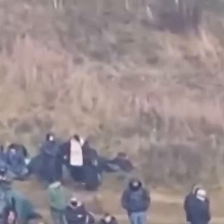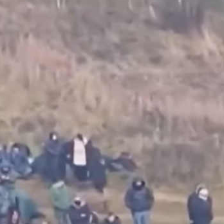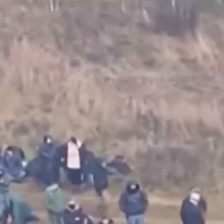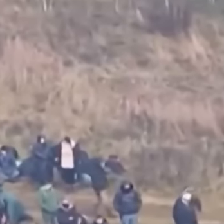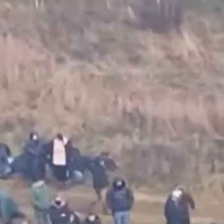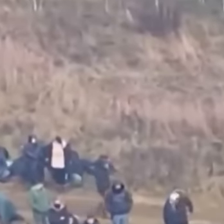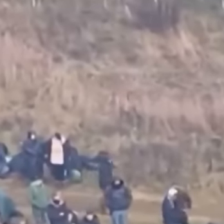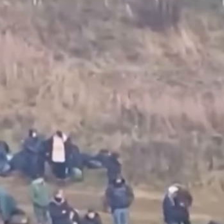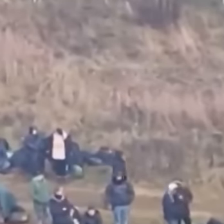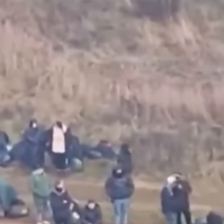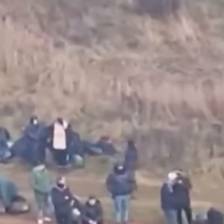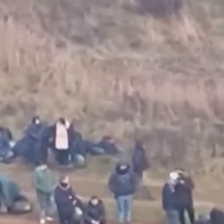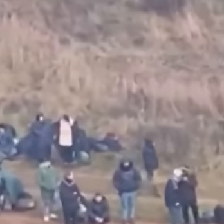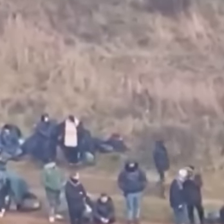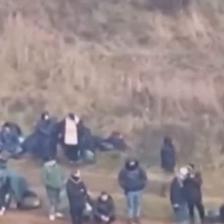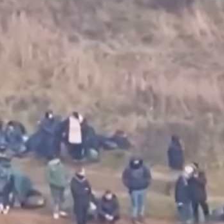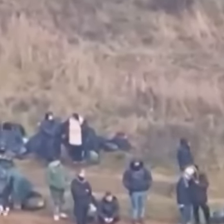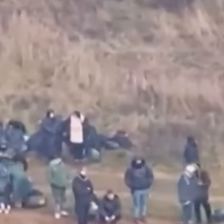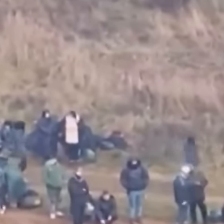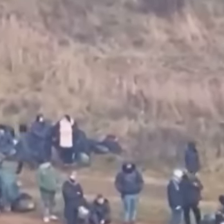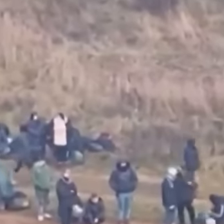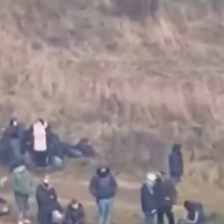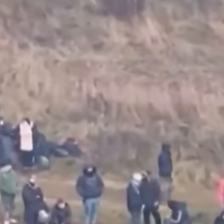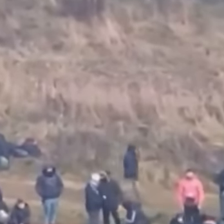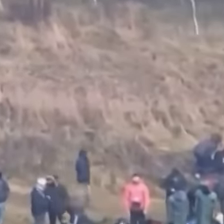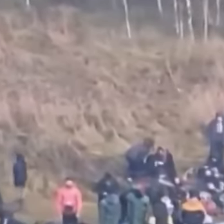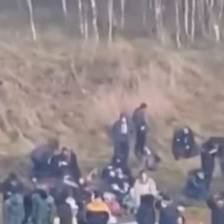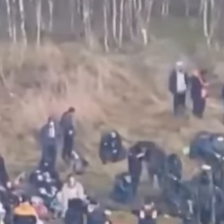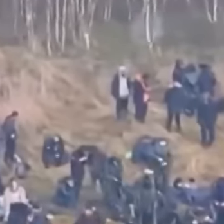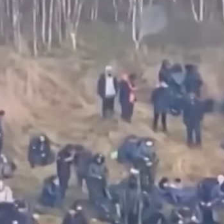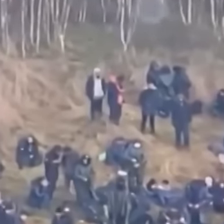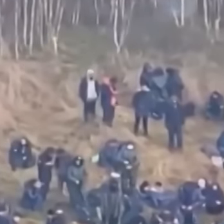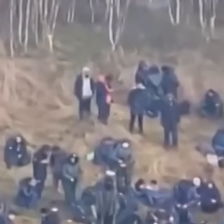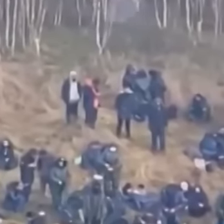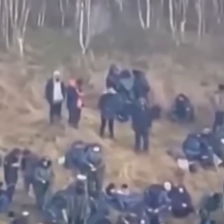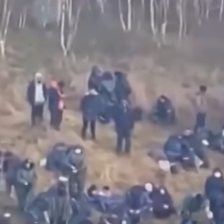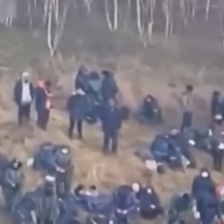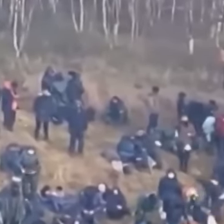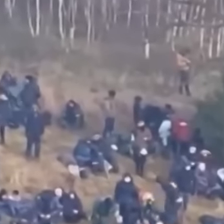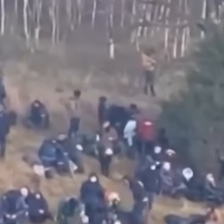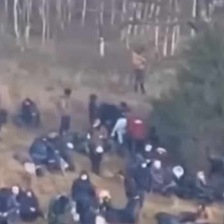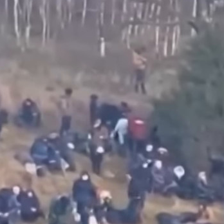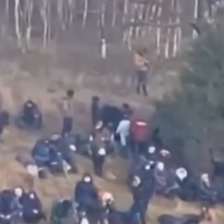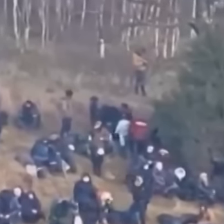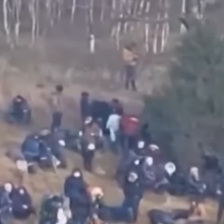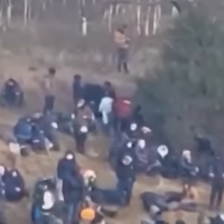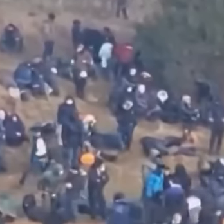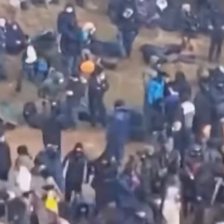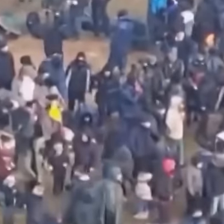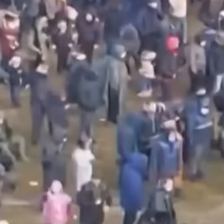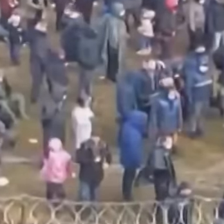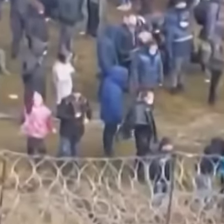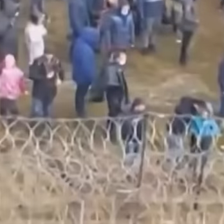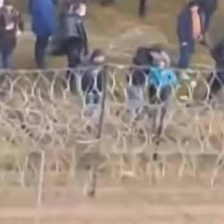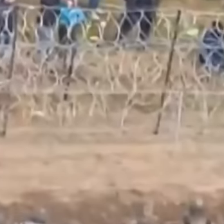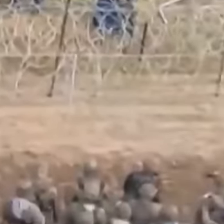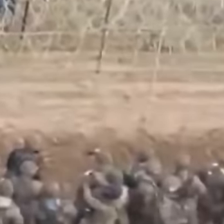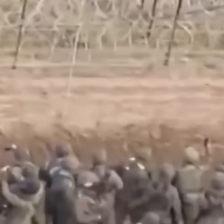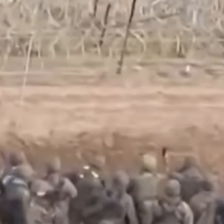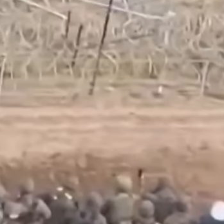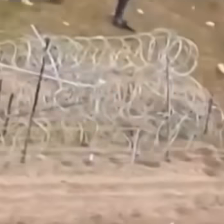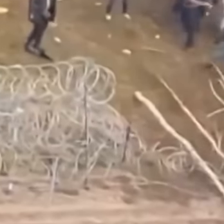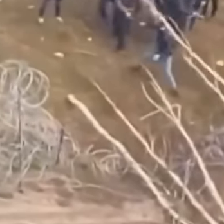którzy są tego przeznaczeni, czy mają tarcze, odpowiednie stroje ochronne, sikawki, gaz łzawiący. I odpowiednie